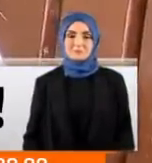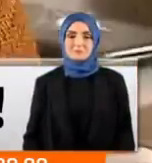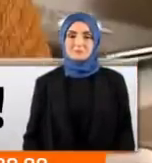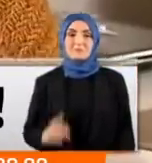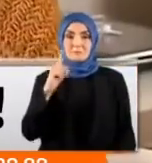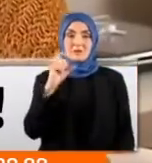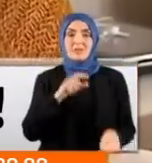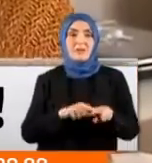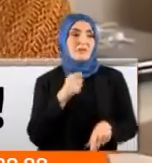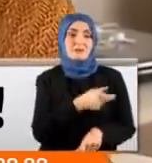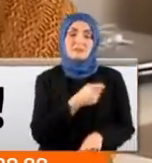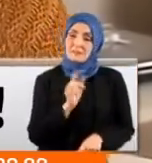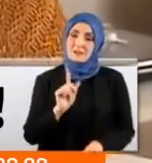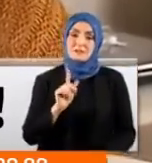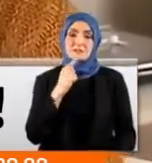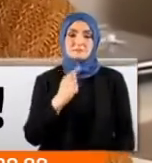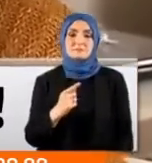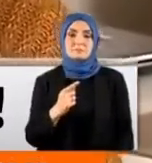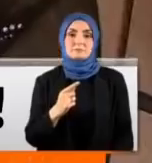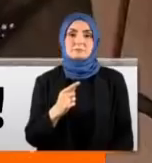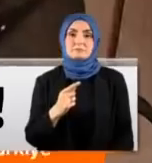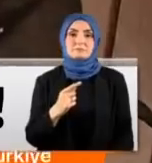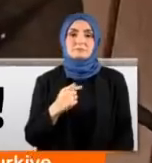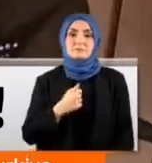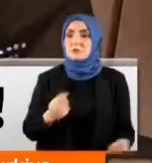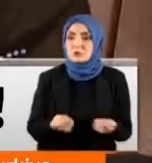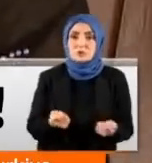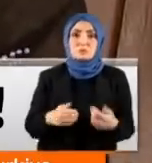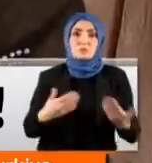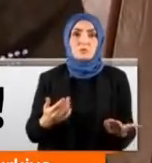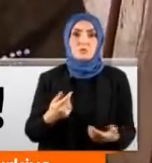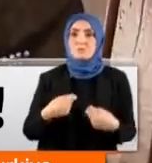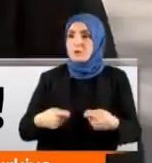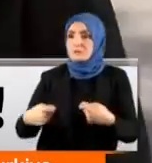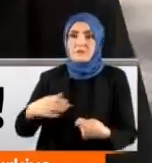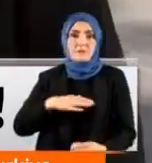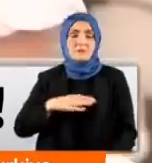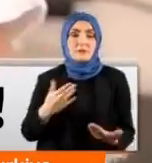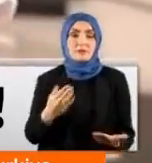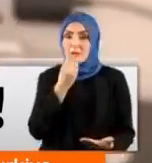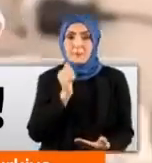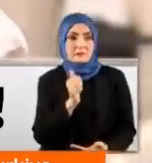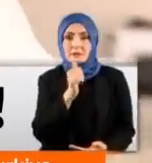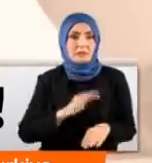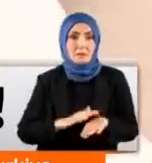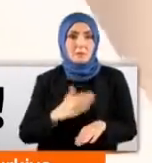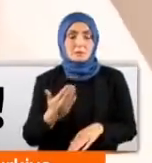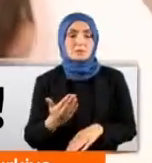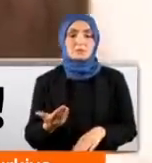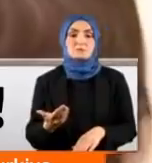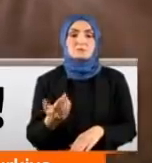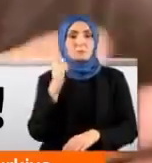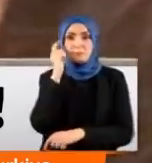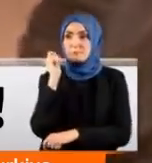Nafaka verilmeyi çalışmıyor. Yani ben bu kadına para ödemek zorundayım. Neyle geçinecek, neyle çocuklarına bakacak? Doğru. Nereye kadar sürecek onu da